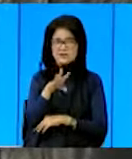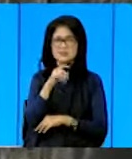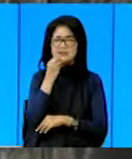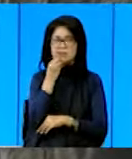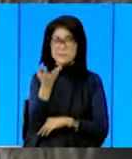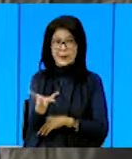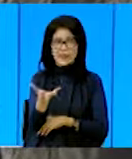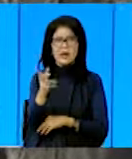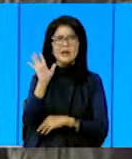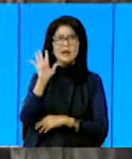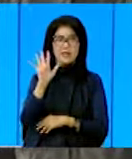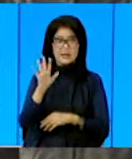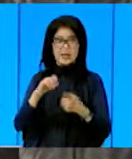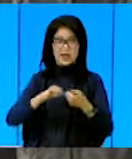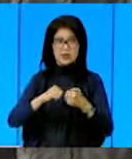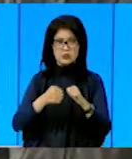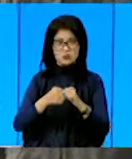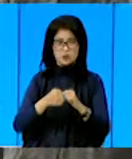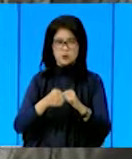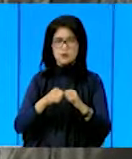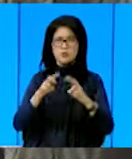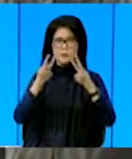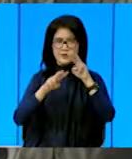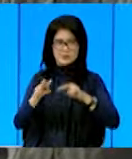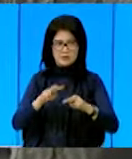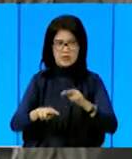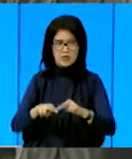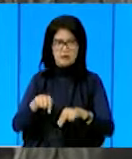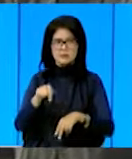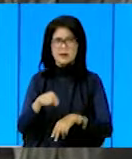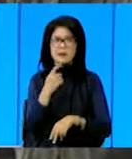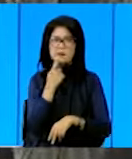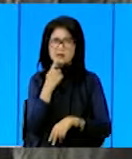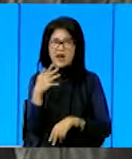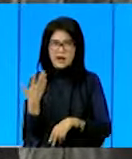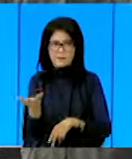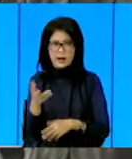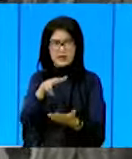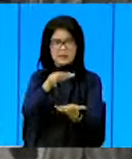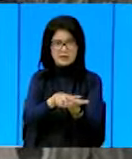dari keputusan tersebut apa, karena ini kan terkait dengan sah tidaknya